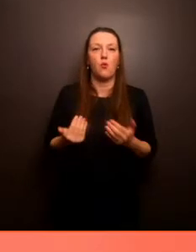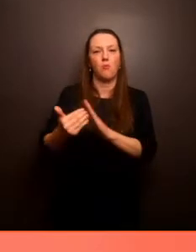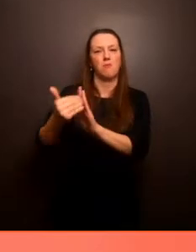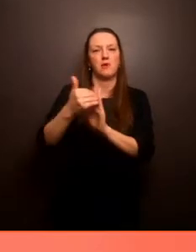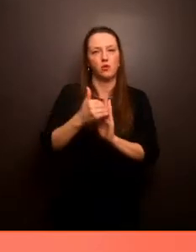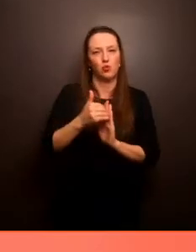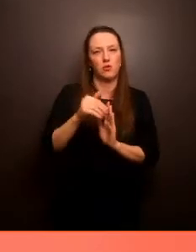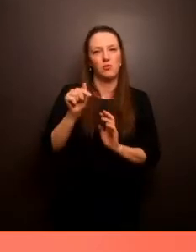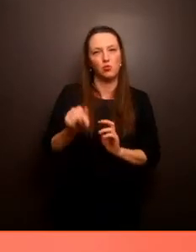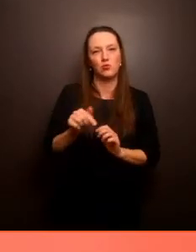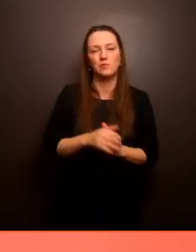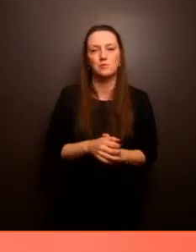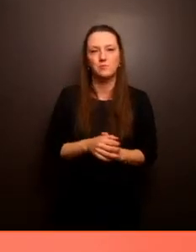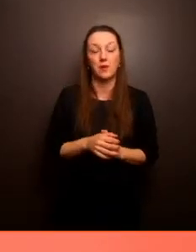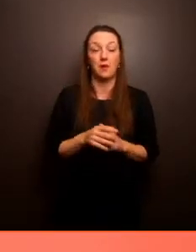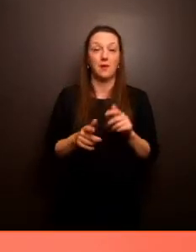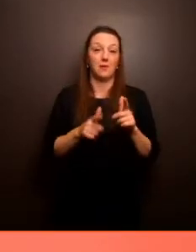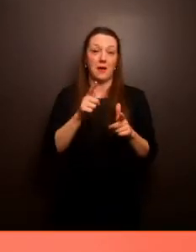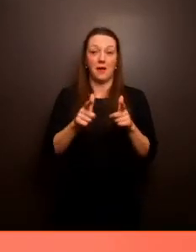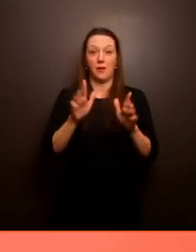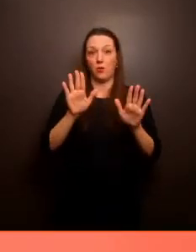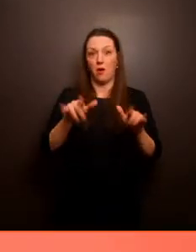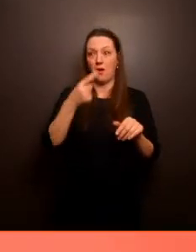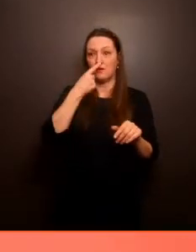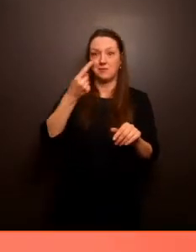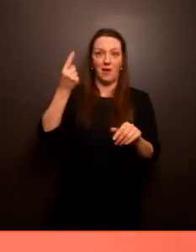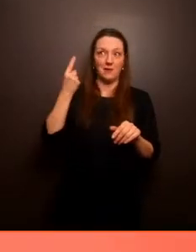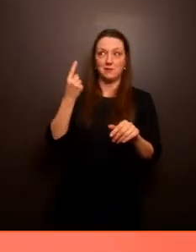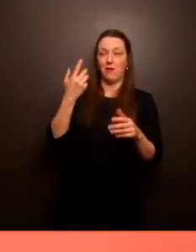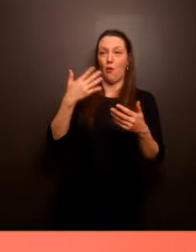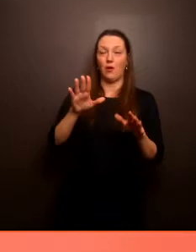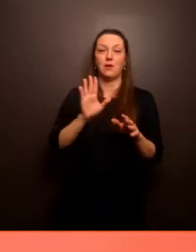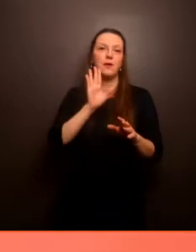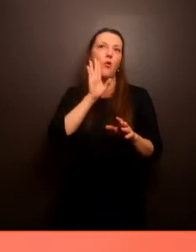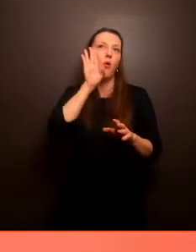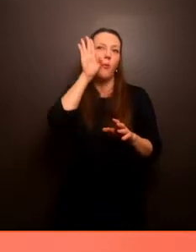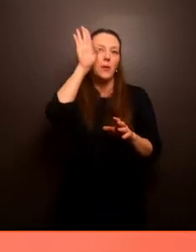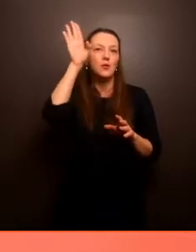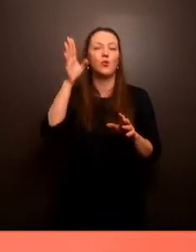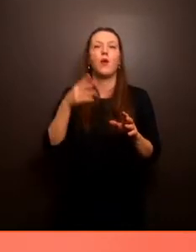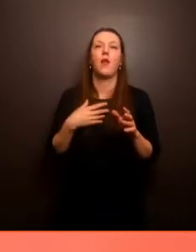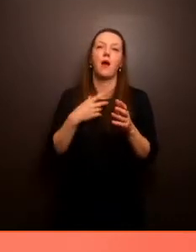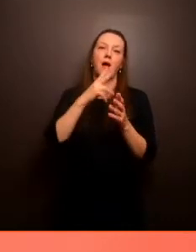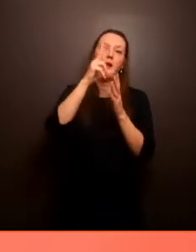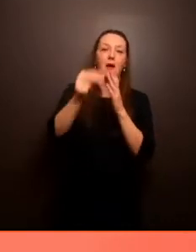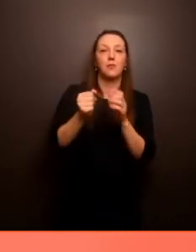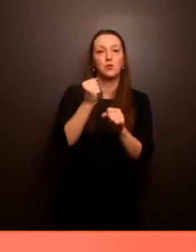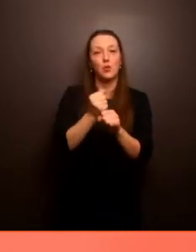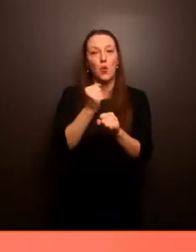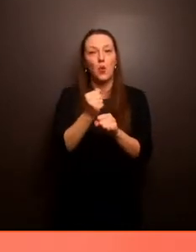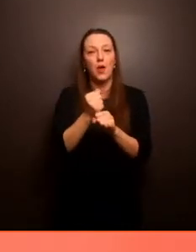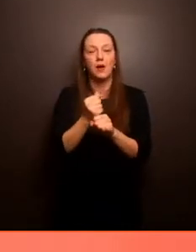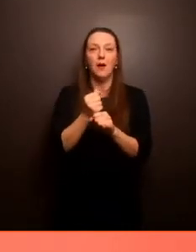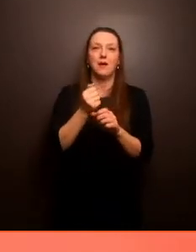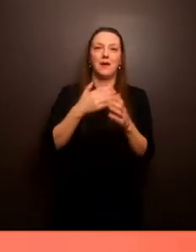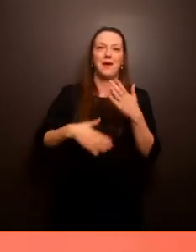Ja see oli ju tegelikult alles äsja, kui ma hommikul tööle sõites sain üsna hõlpsalt välja astuda ema rollist